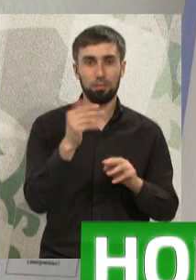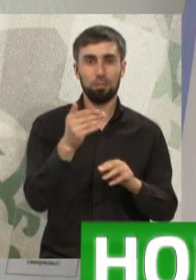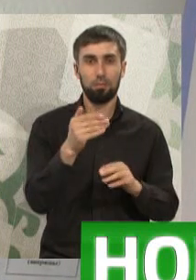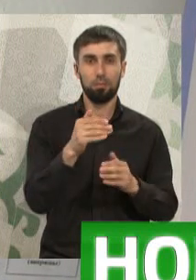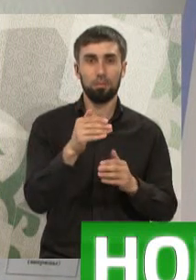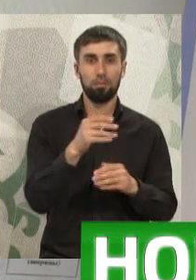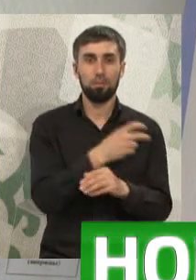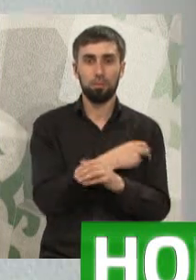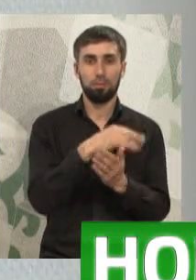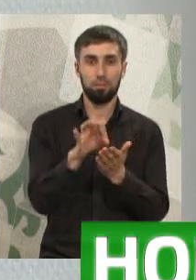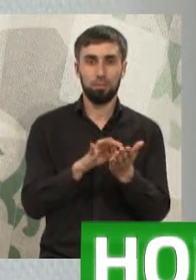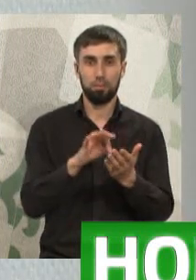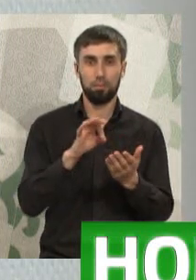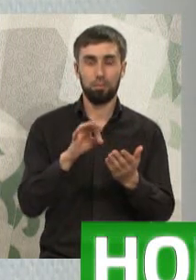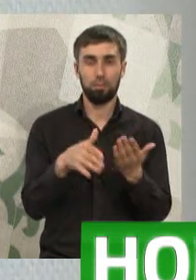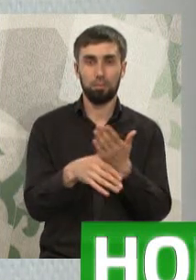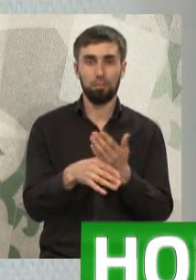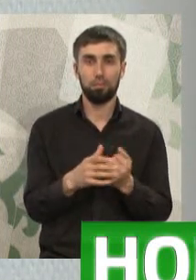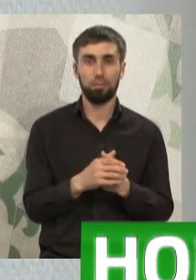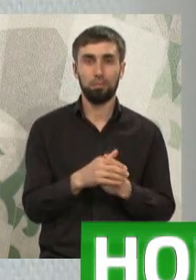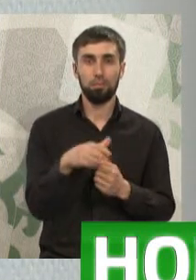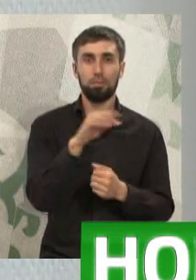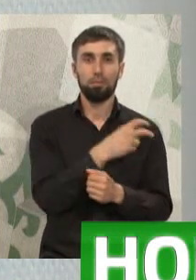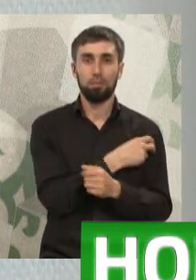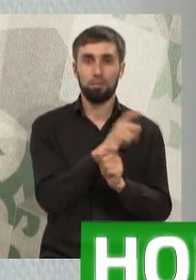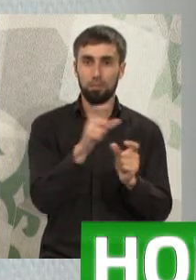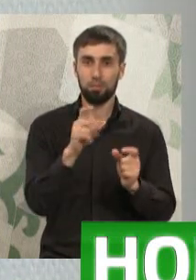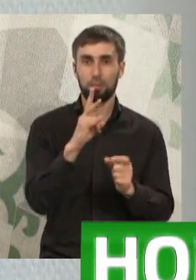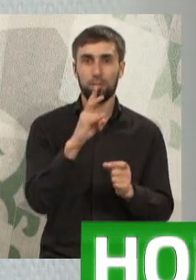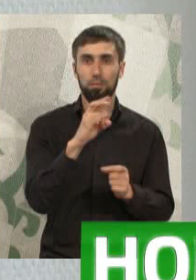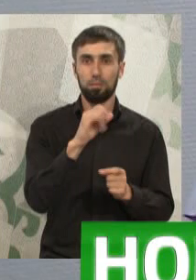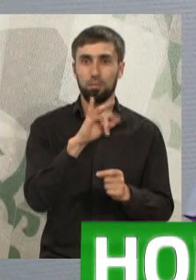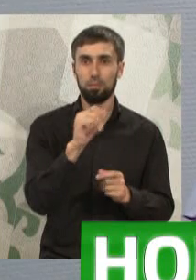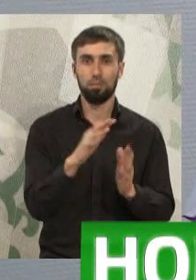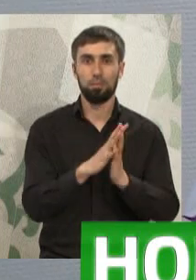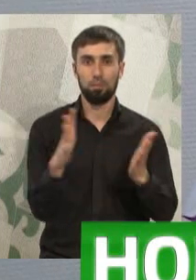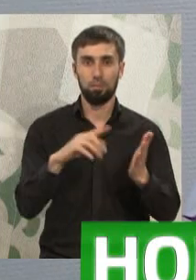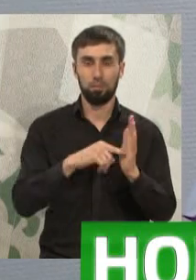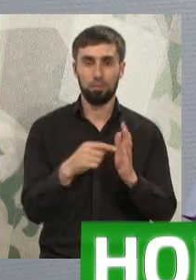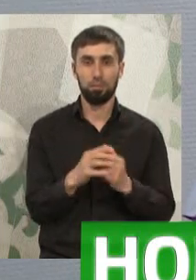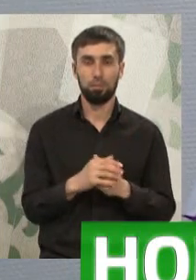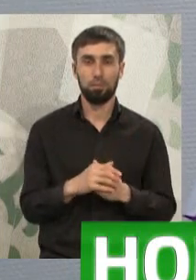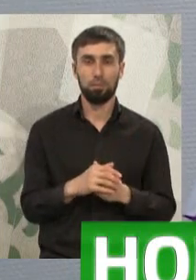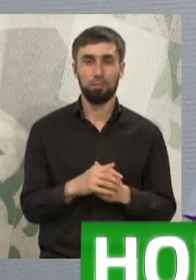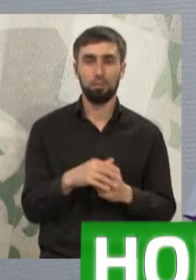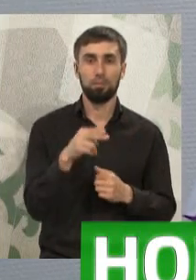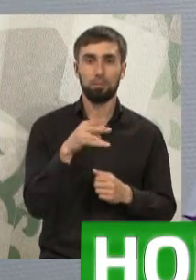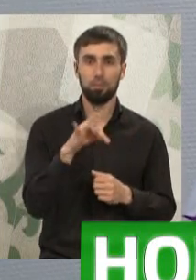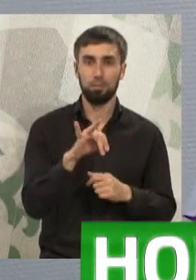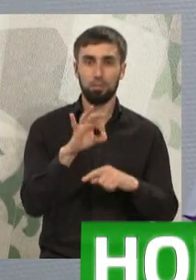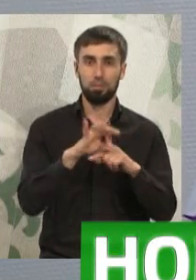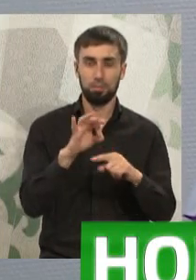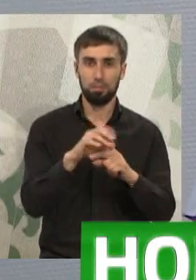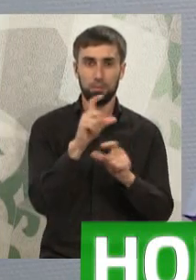Ведь с распространением заболеваемости нагрузка на медработников увеличивается в несколько раз. При наличии заболевания отказ